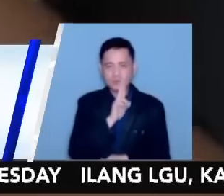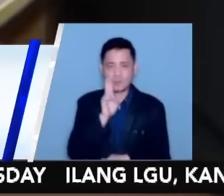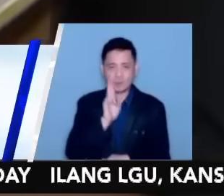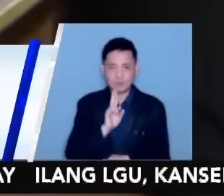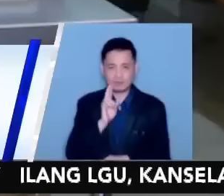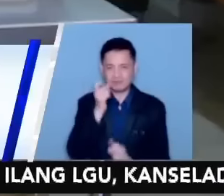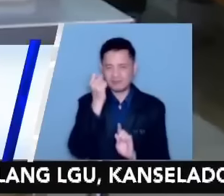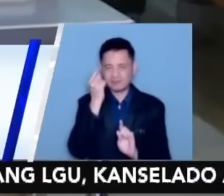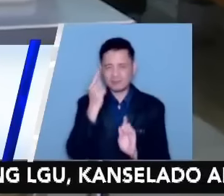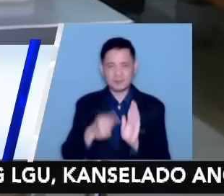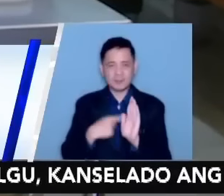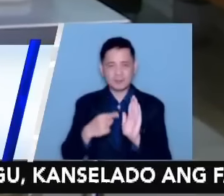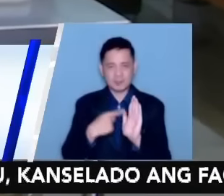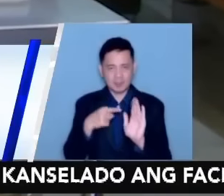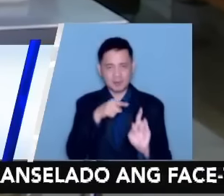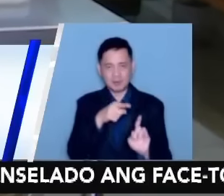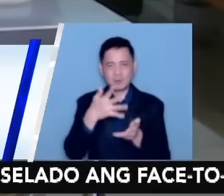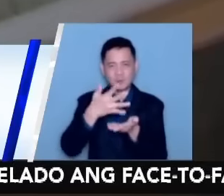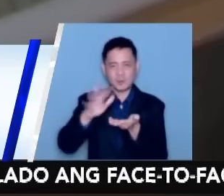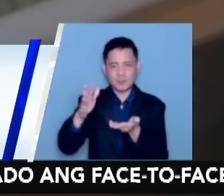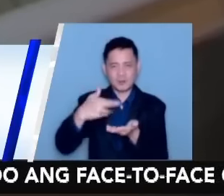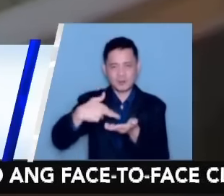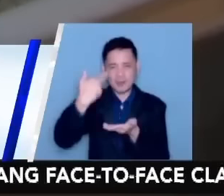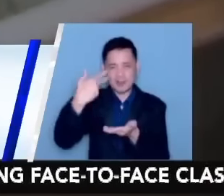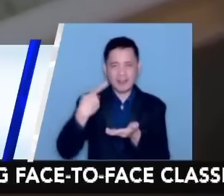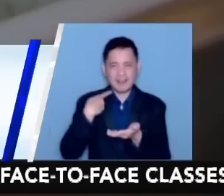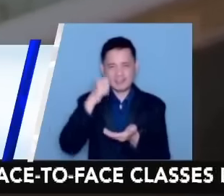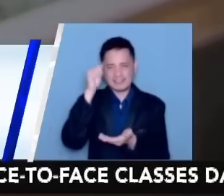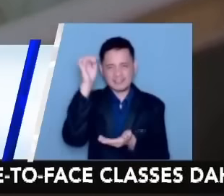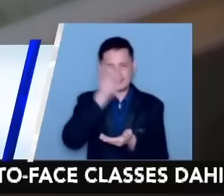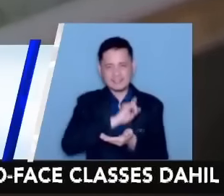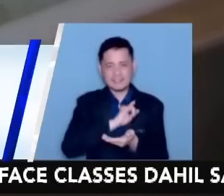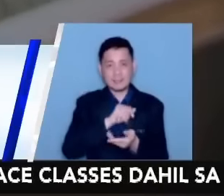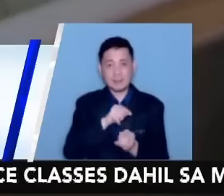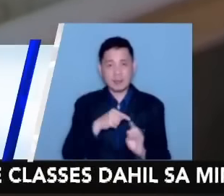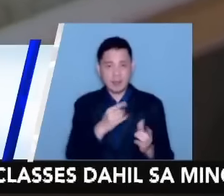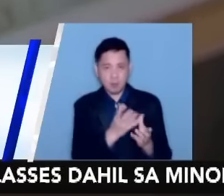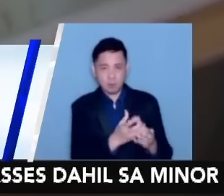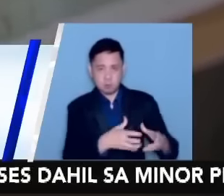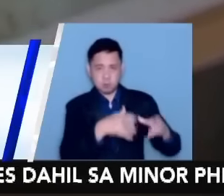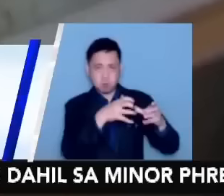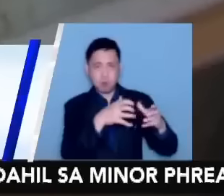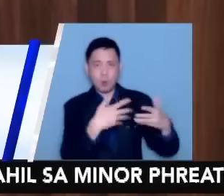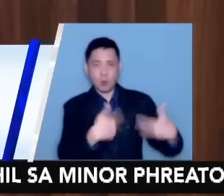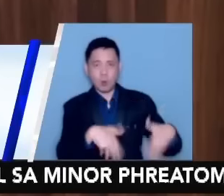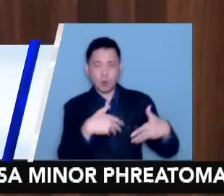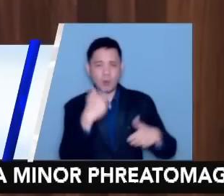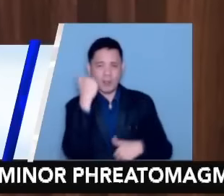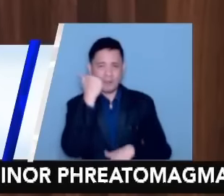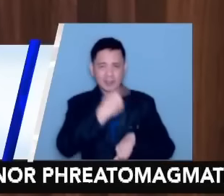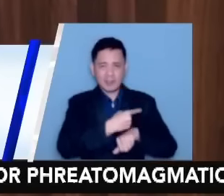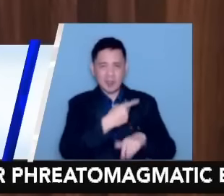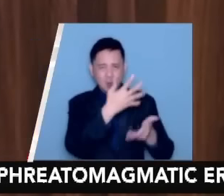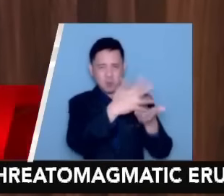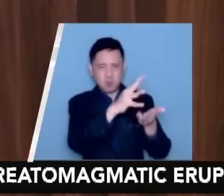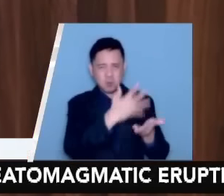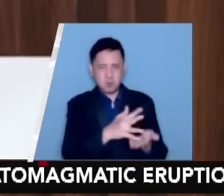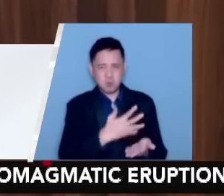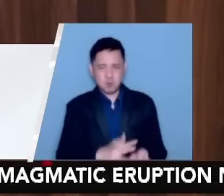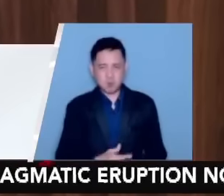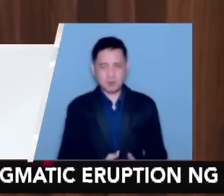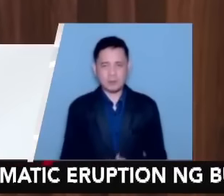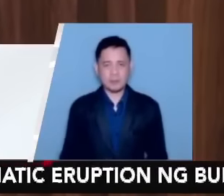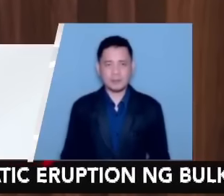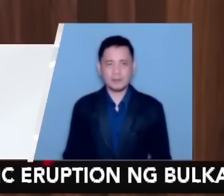maubos na kanin. Sa restaurant na ito nga, isang plastic na puno ng kanin ang nasasayang kada araw. In everyday po